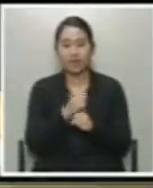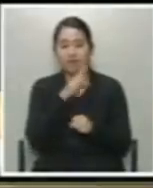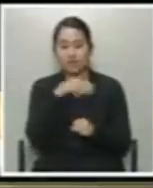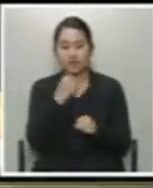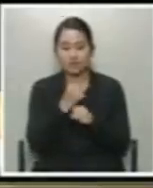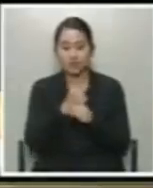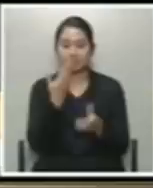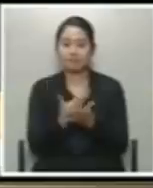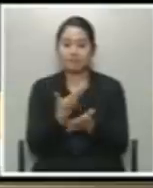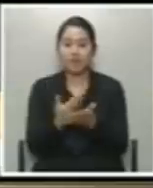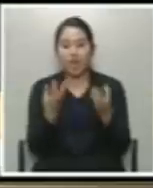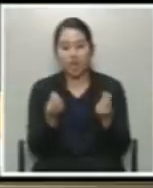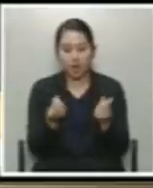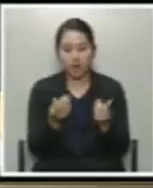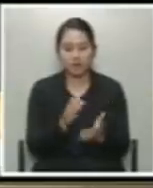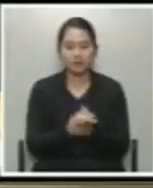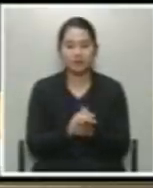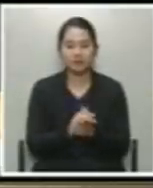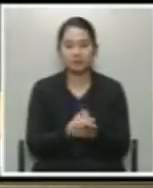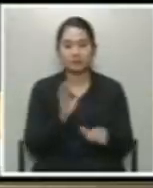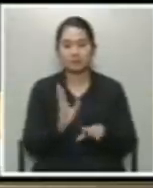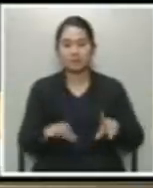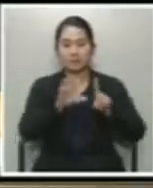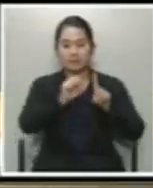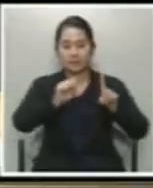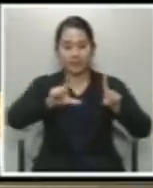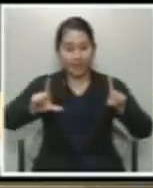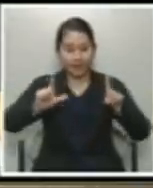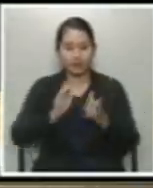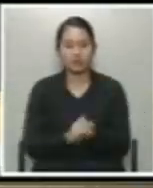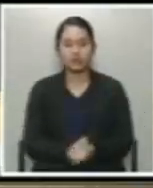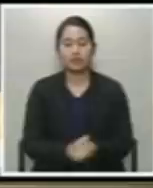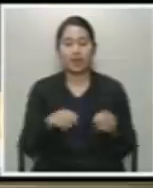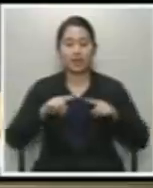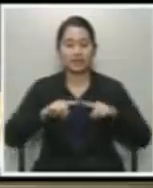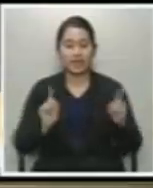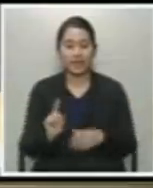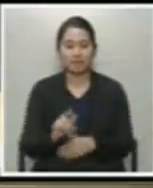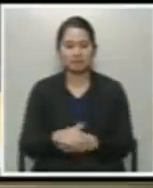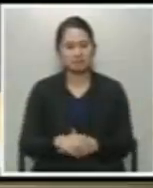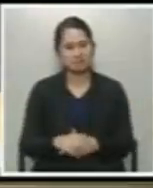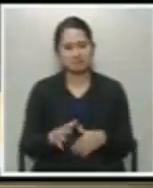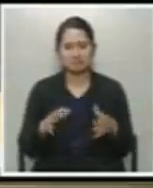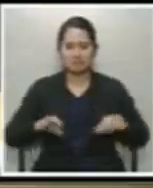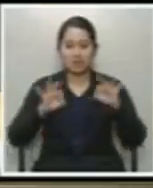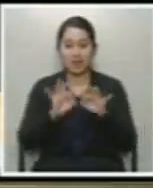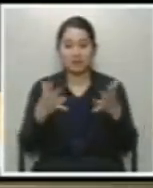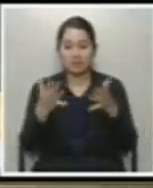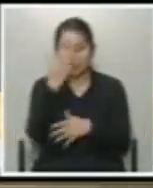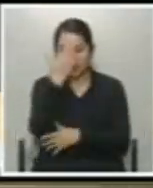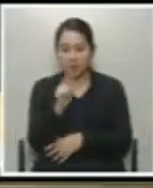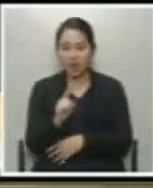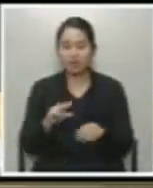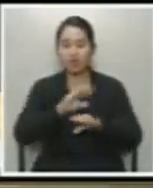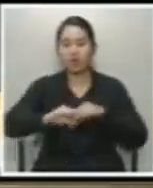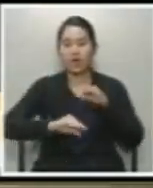หร่นะครับออกมาเยอะเป็นแสนล้านนะครับแต่มันก็อาจจะไม่จำเป็นนักแล้วเพราะโครงการเริ่ม